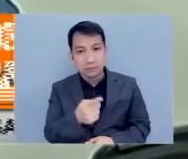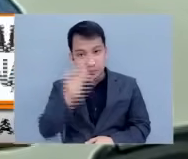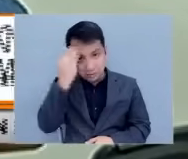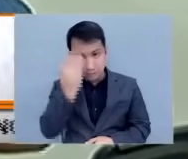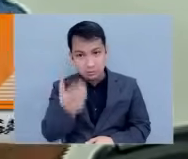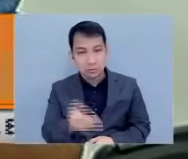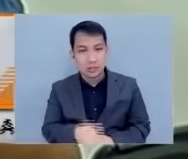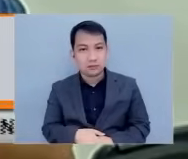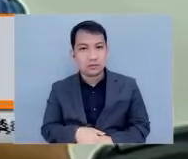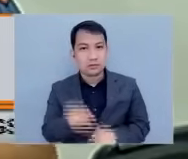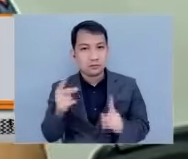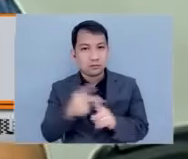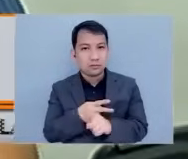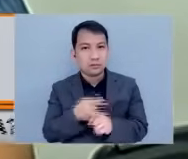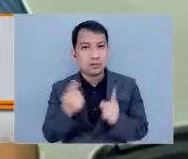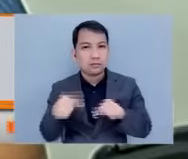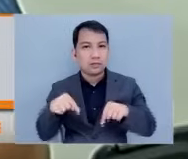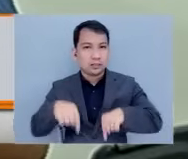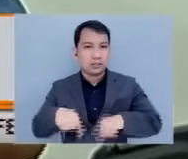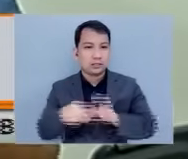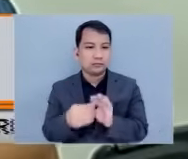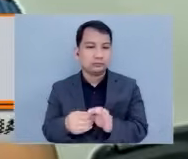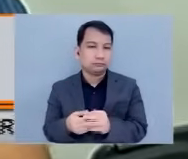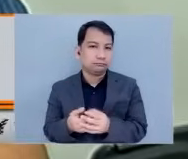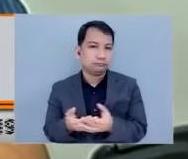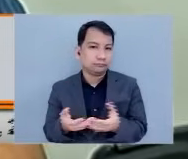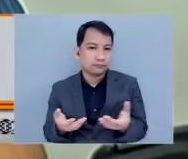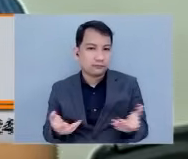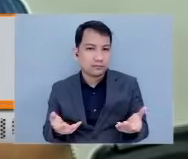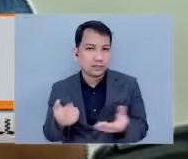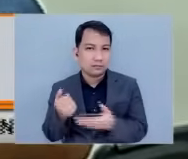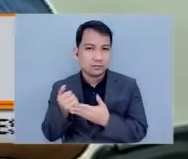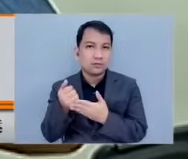victim. So happened, nandito din ho. Eh tumulong ho